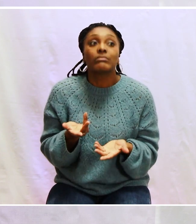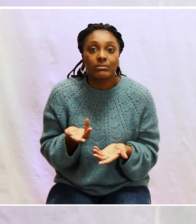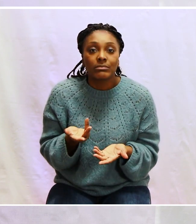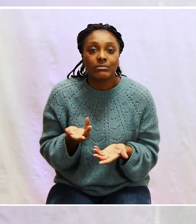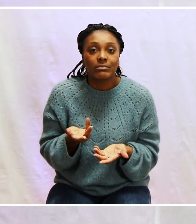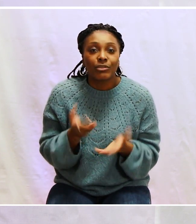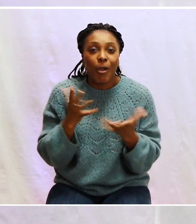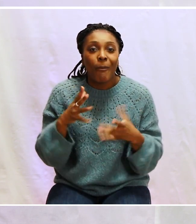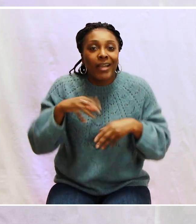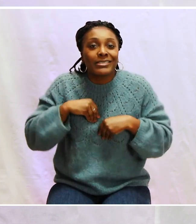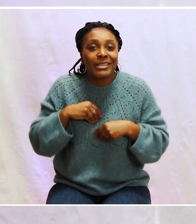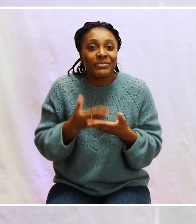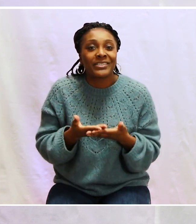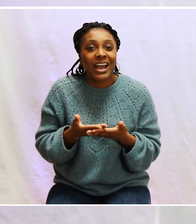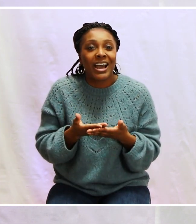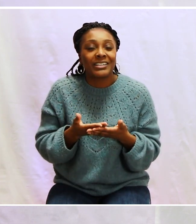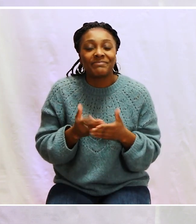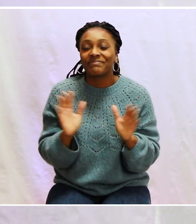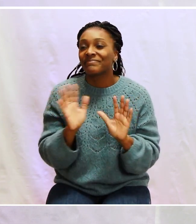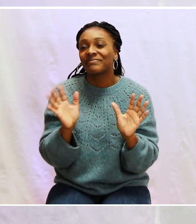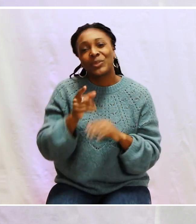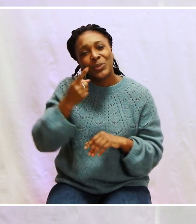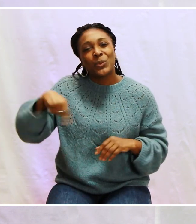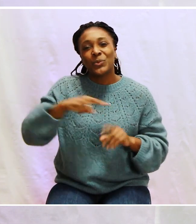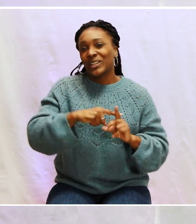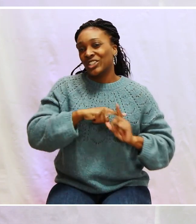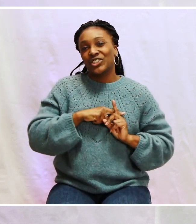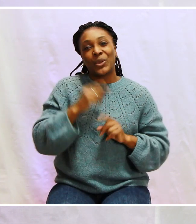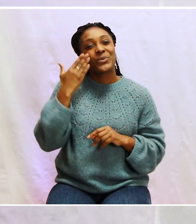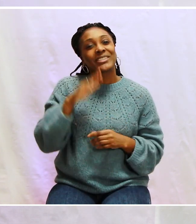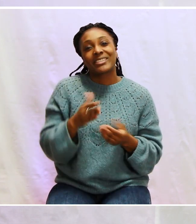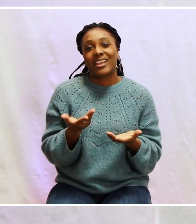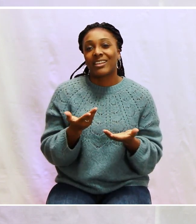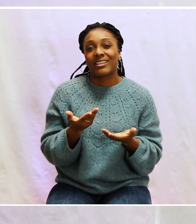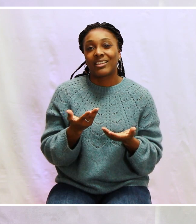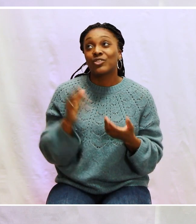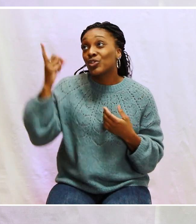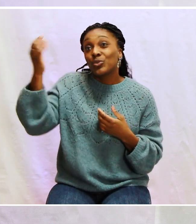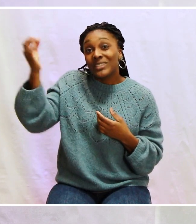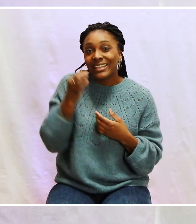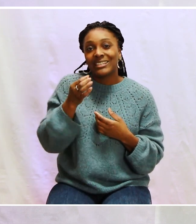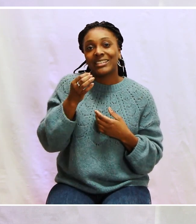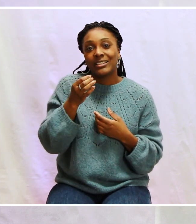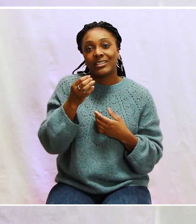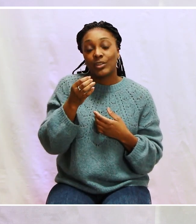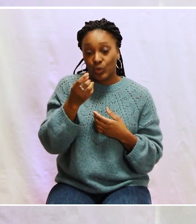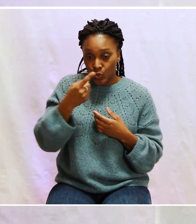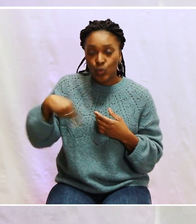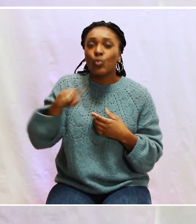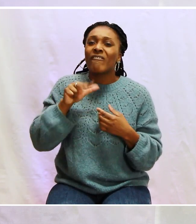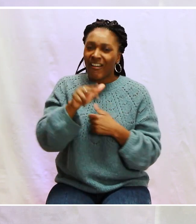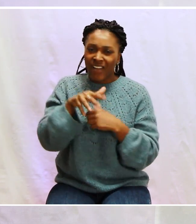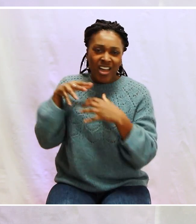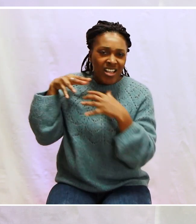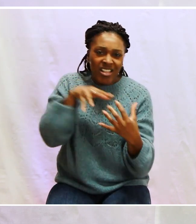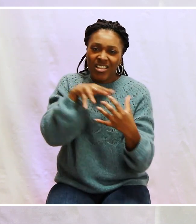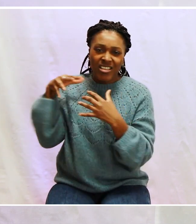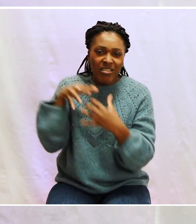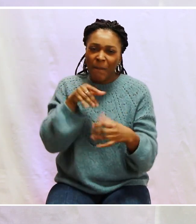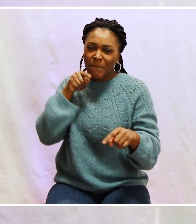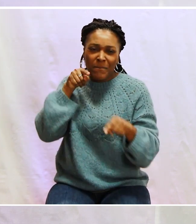choses? Et je crois qu'on n'est pas dupe en tant qu'enfant de Dieu. Le Seigneur nous a dit qu'on entrerait au ciel à travers quoi? La